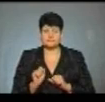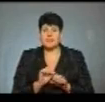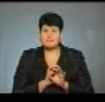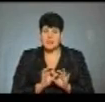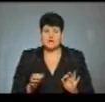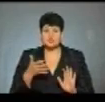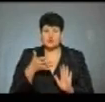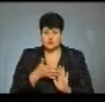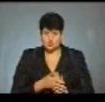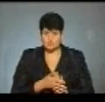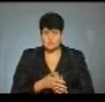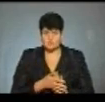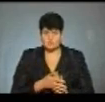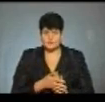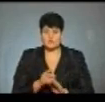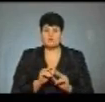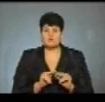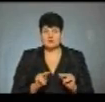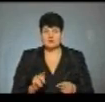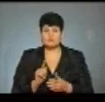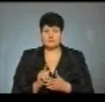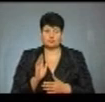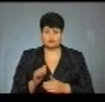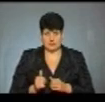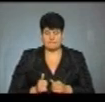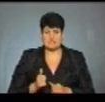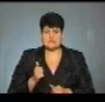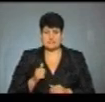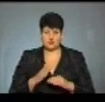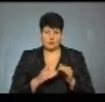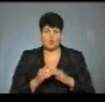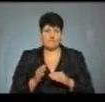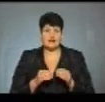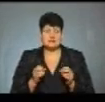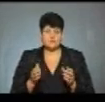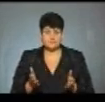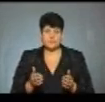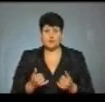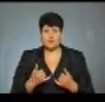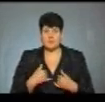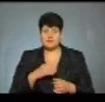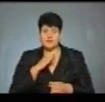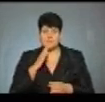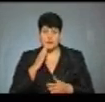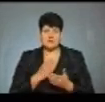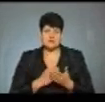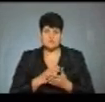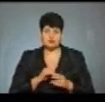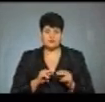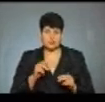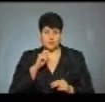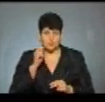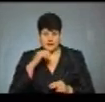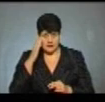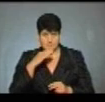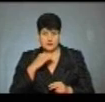прекрасно розумію, що вчитель повинен бути престижною професією. У мене мама моя заслужений вчитель України і